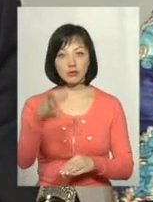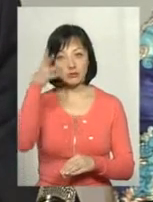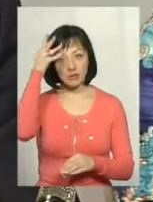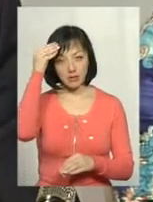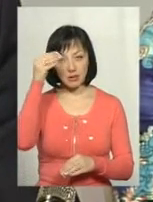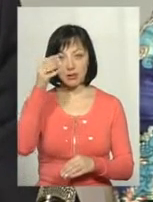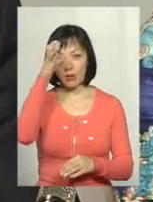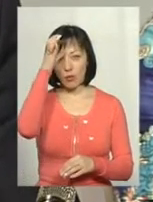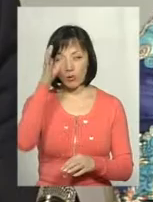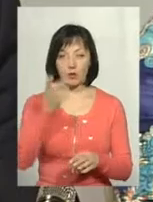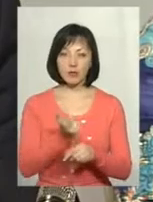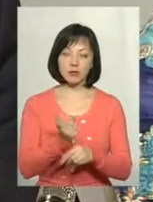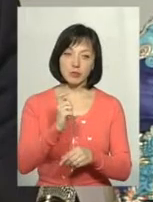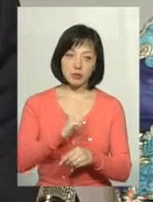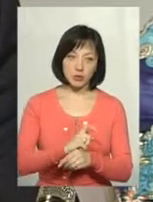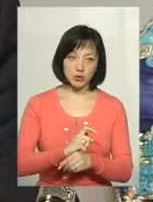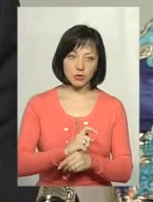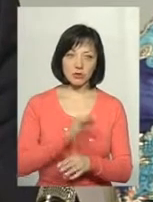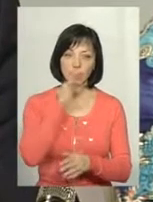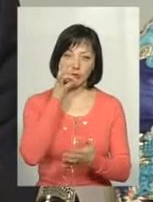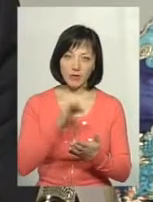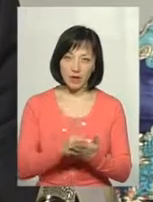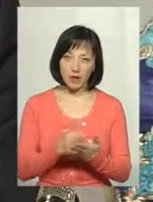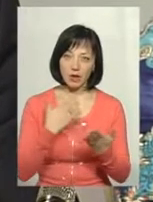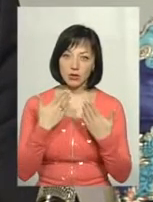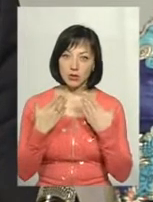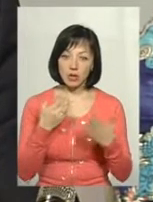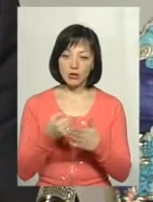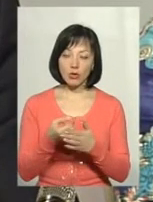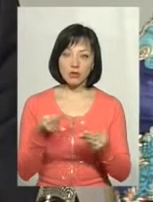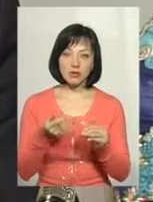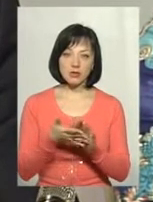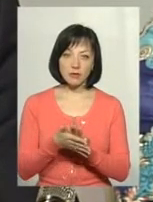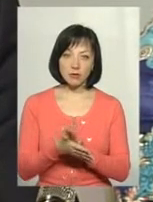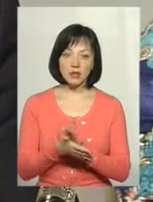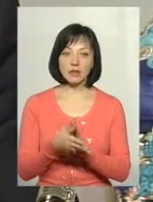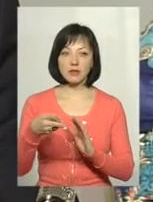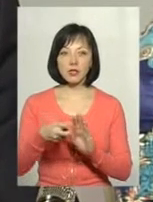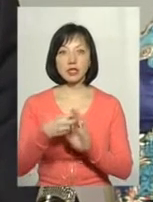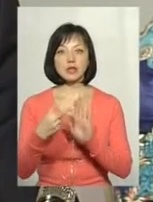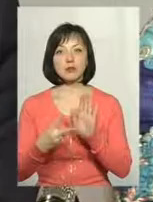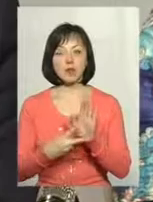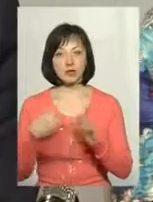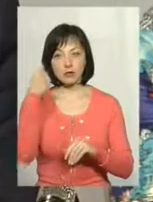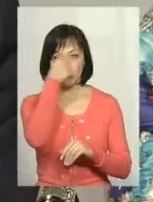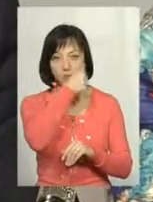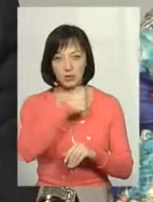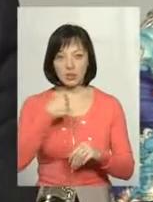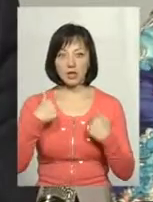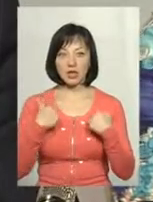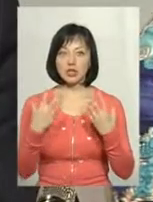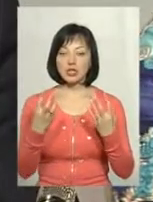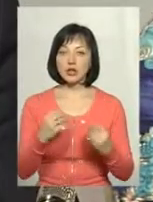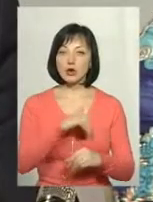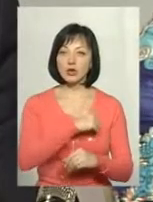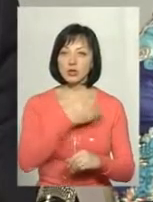і вони будуть більш вже відповідально ставитись до освоєння коштів, які надійдуть у 2017 році. Ну, я ще хочу